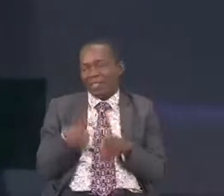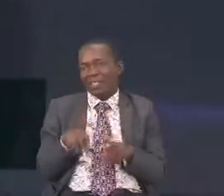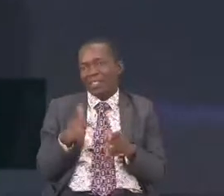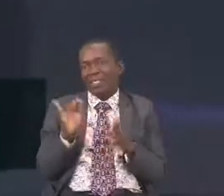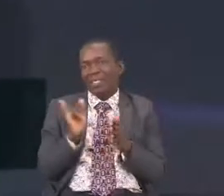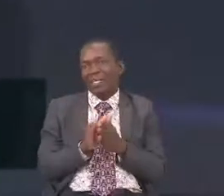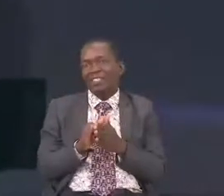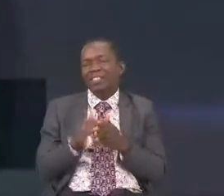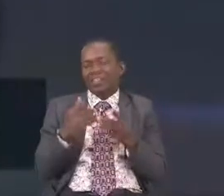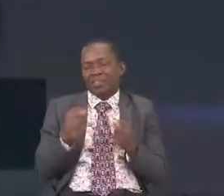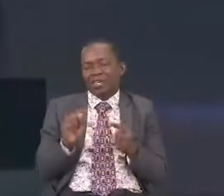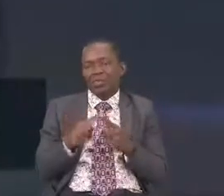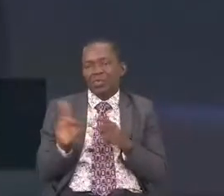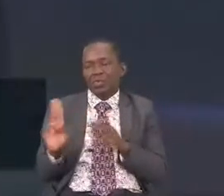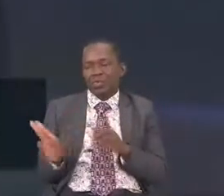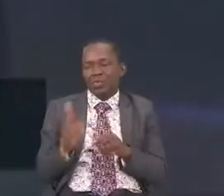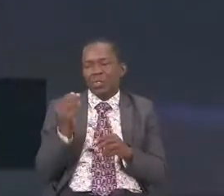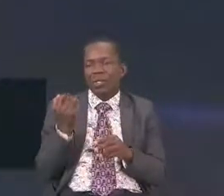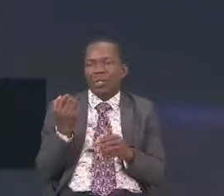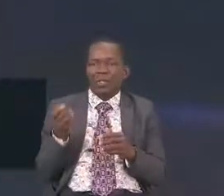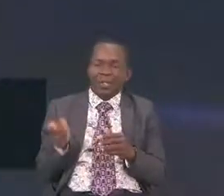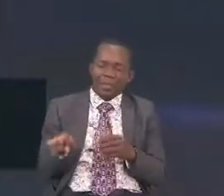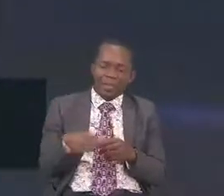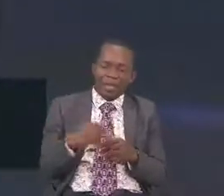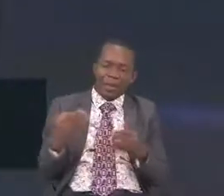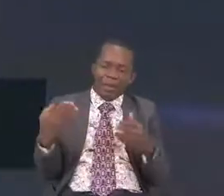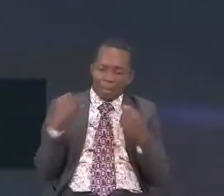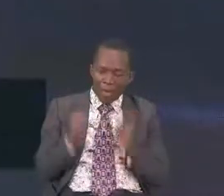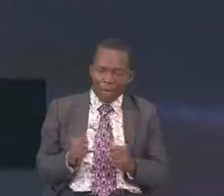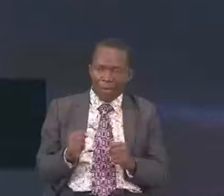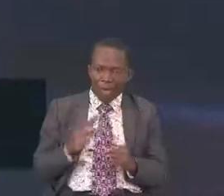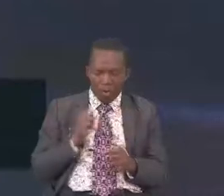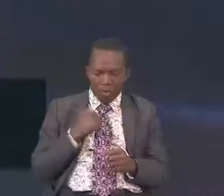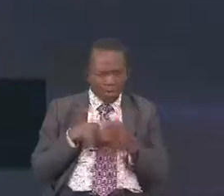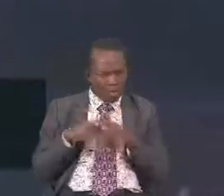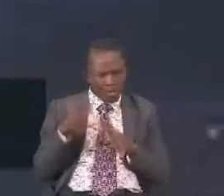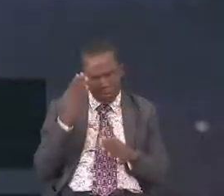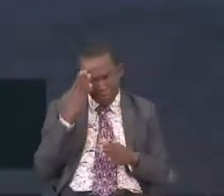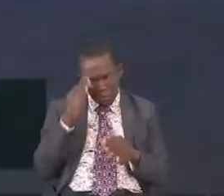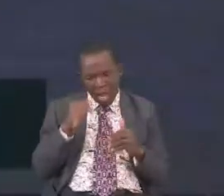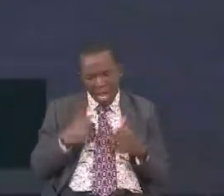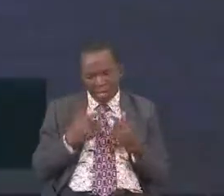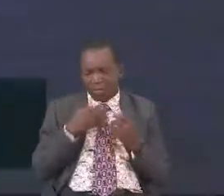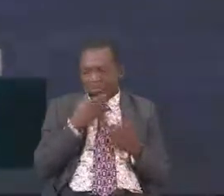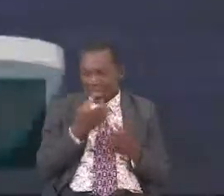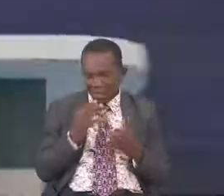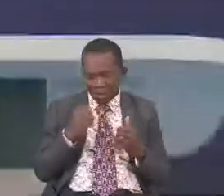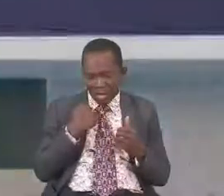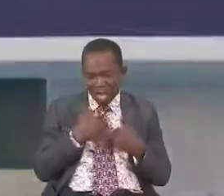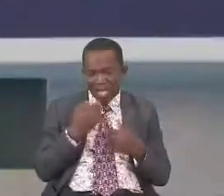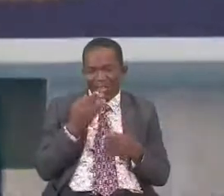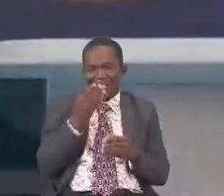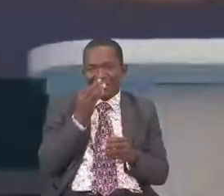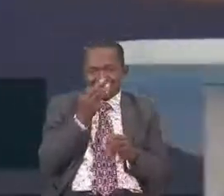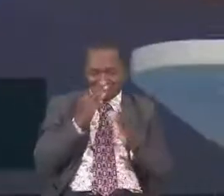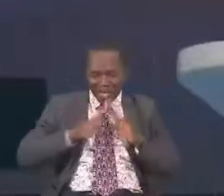maléfique quand ils nous affrontaient et on les regardait, on n'a même pas besoin de crier. Nous avons cette foi silencieuse, cette foi sans la vue et une seule